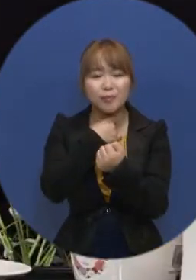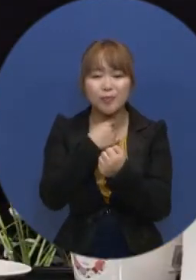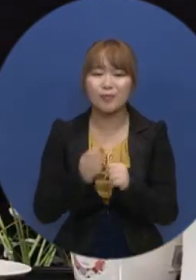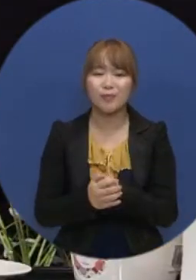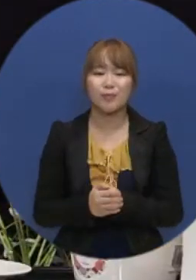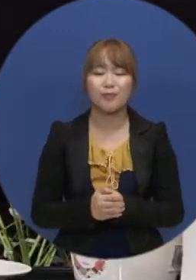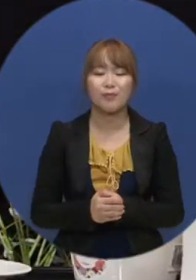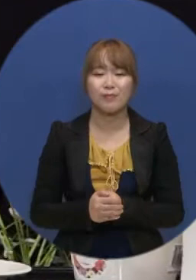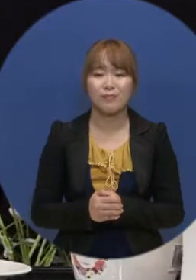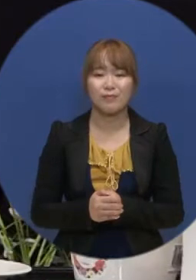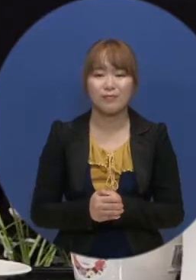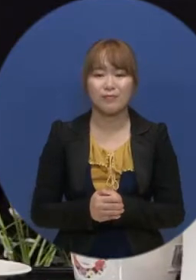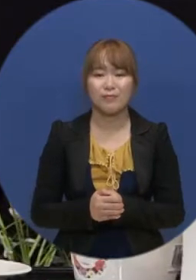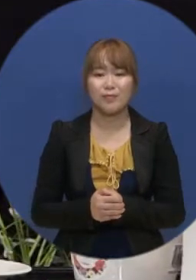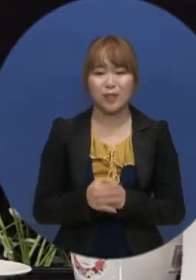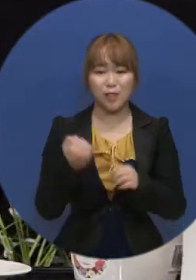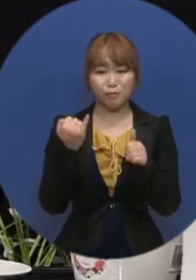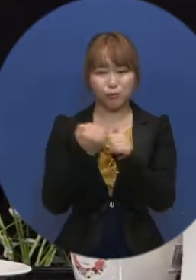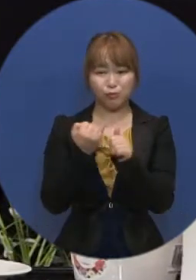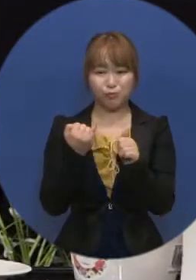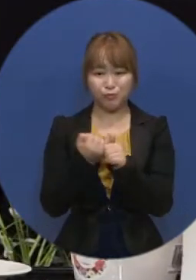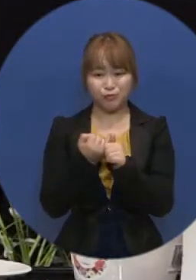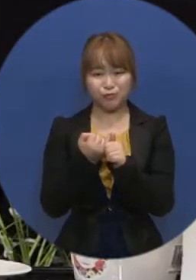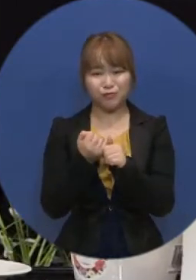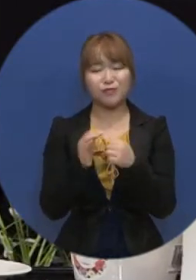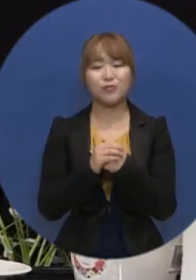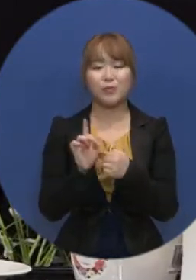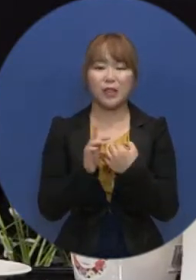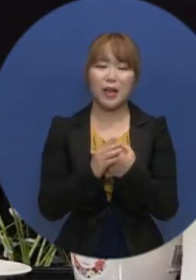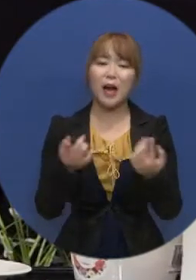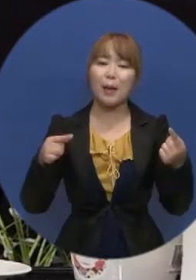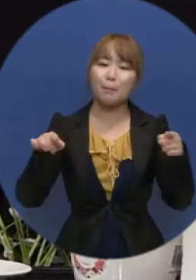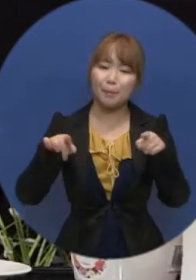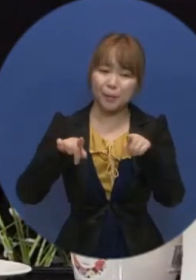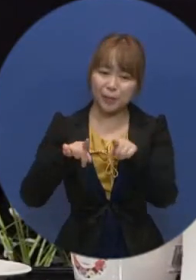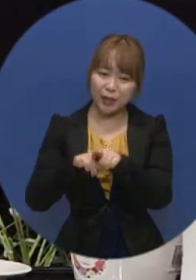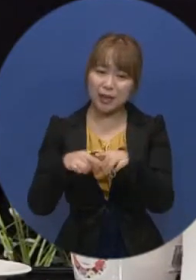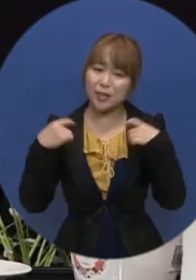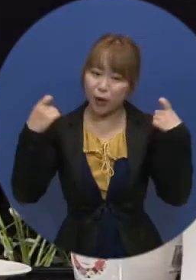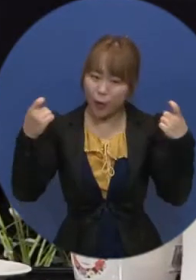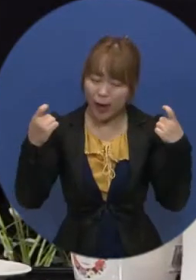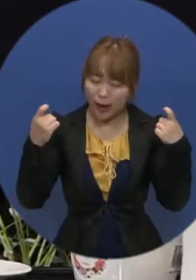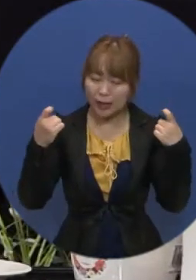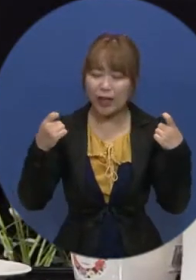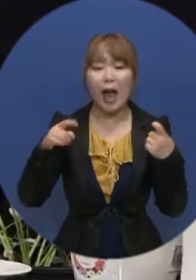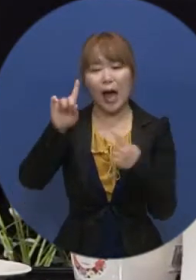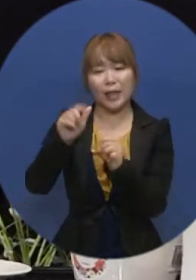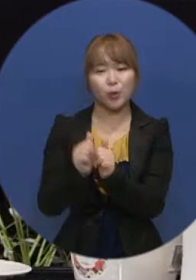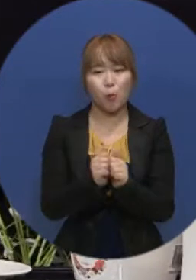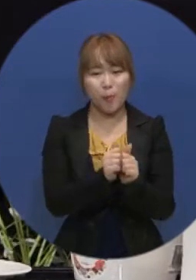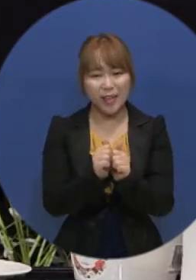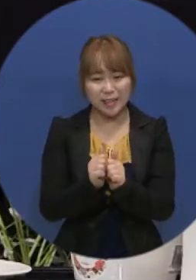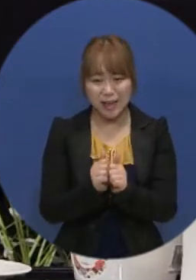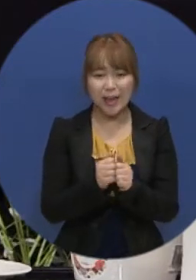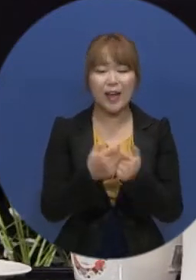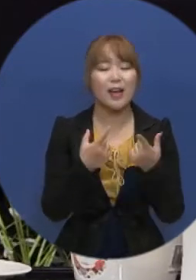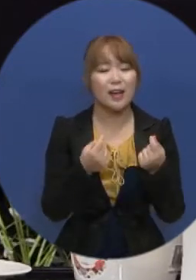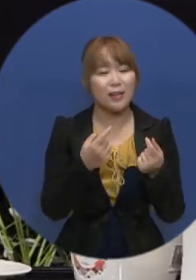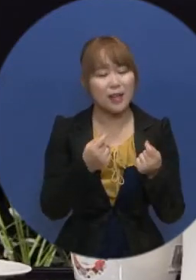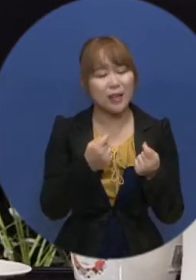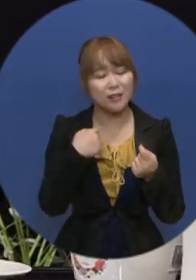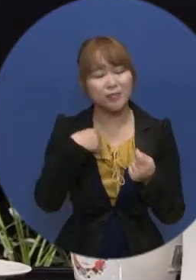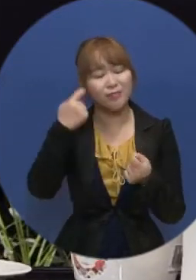글쎄, 부부는 네. 뭐 함께 여행하는 하나의 동반자다 이렇게 전